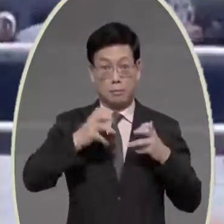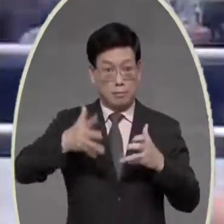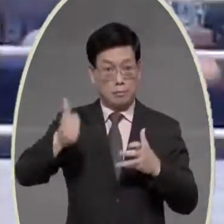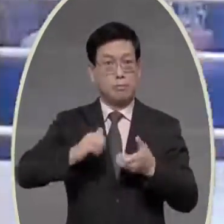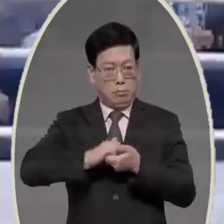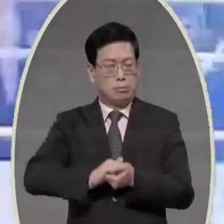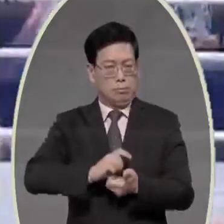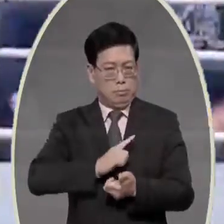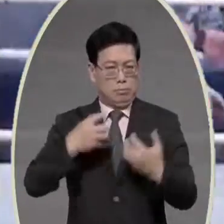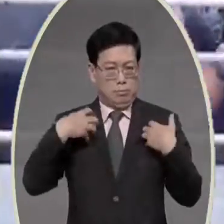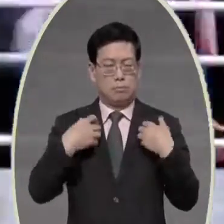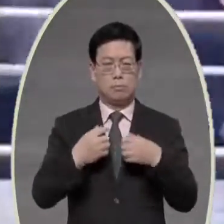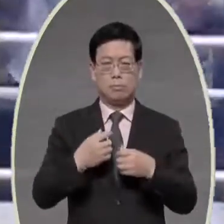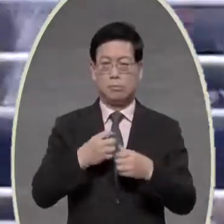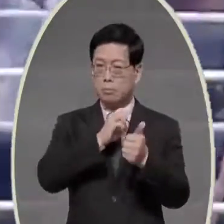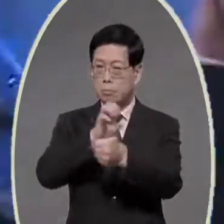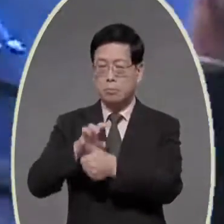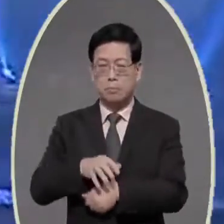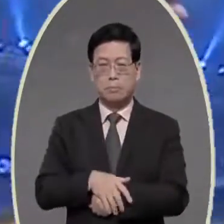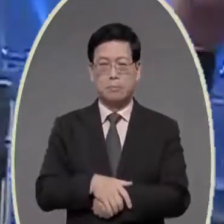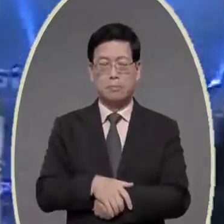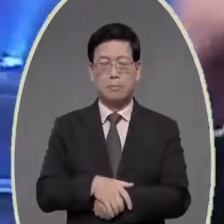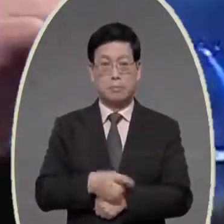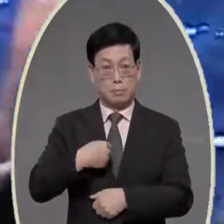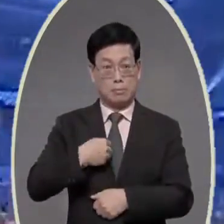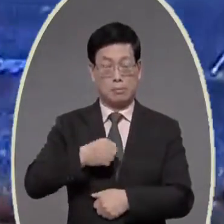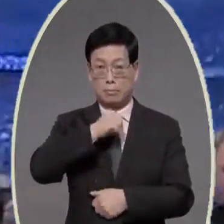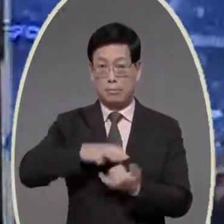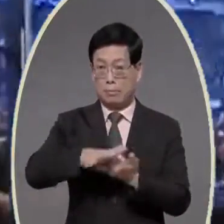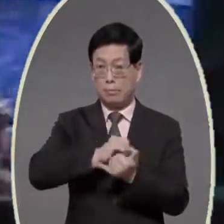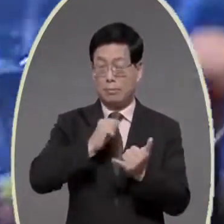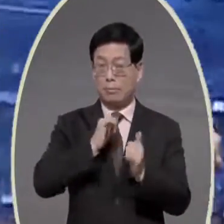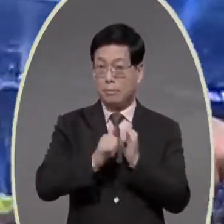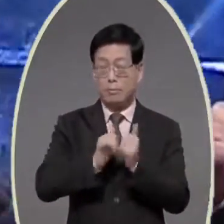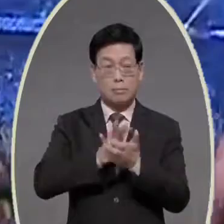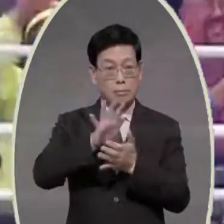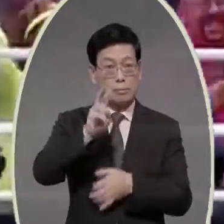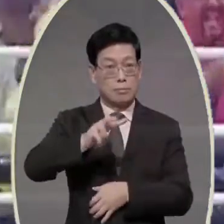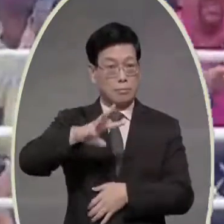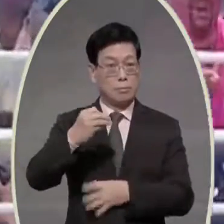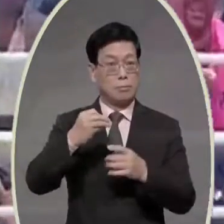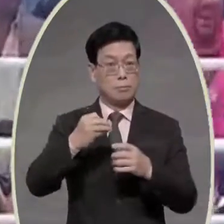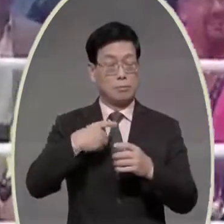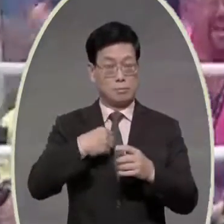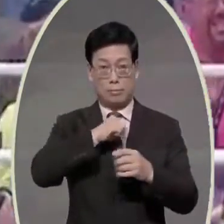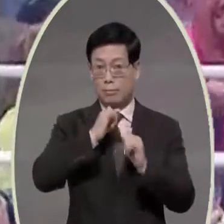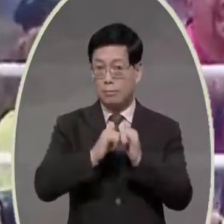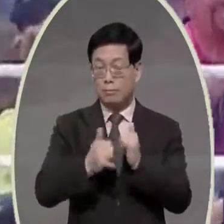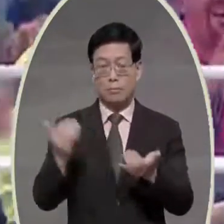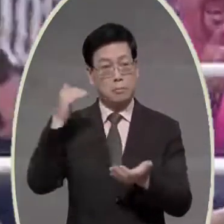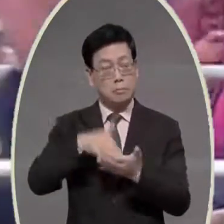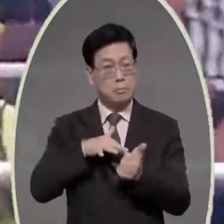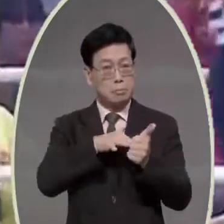统必须有责任告诉我们台湾同胞，未来2300万民众到